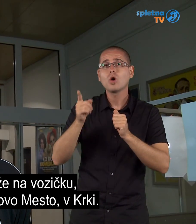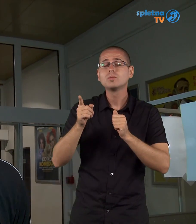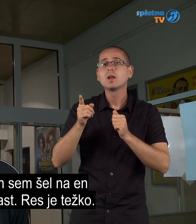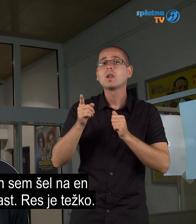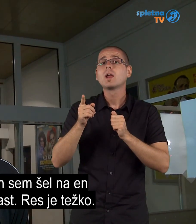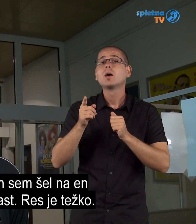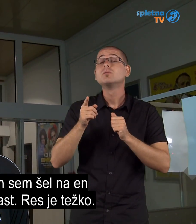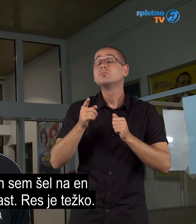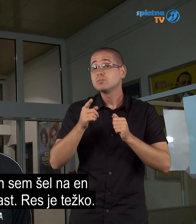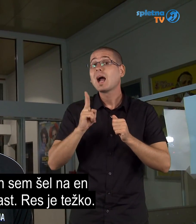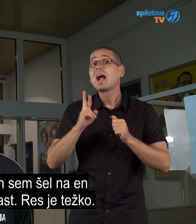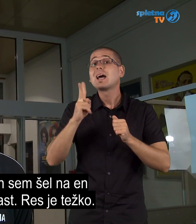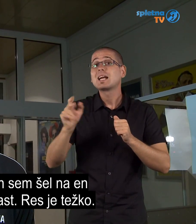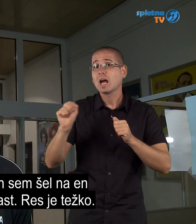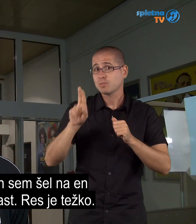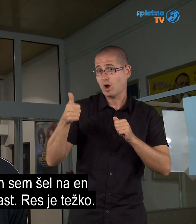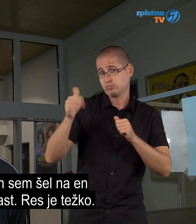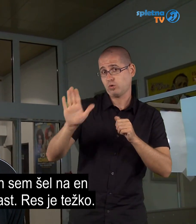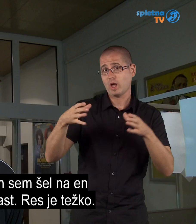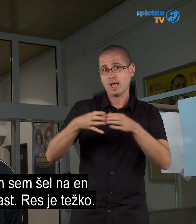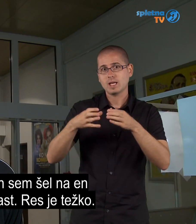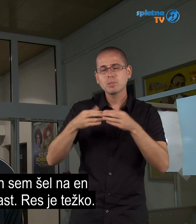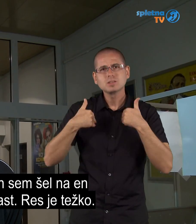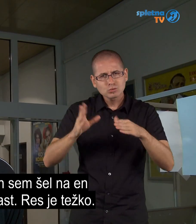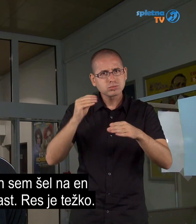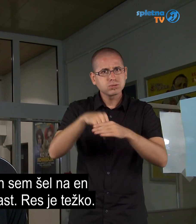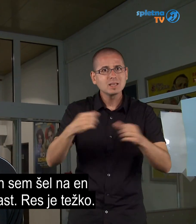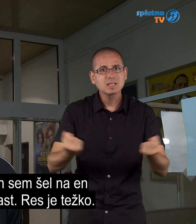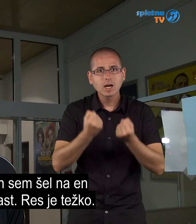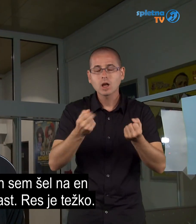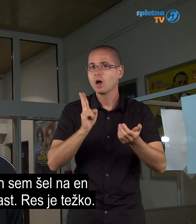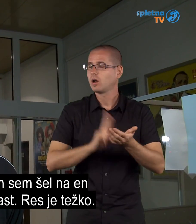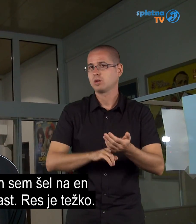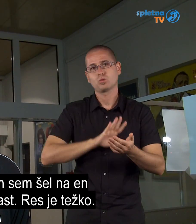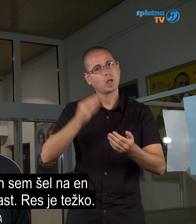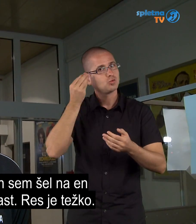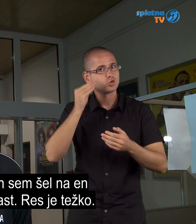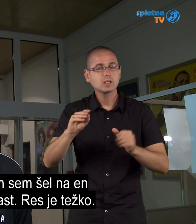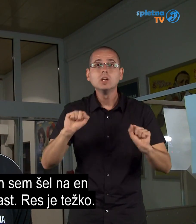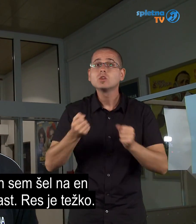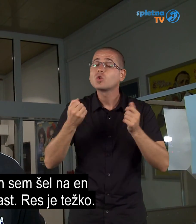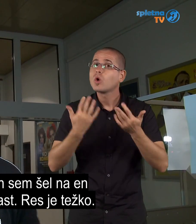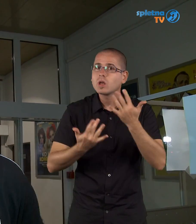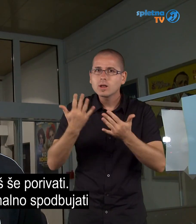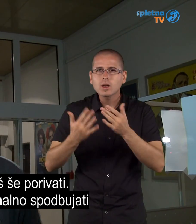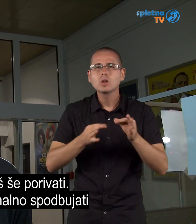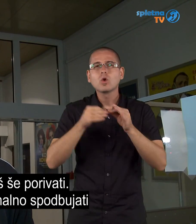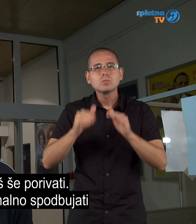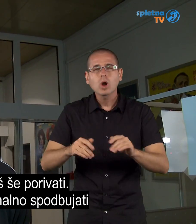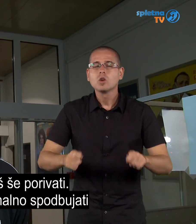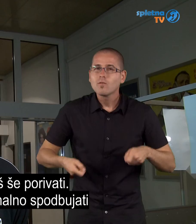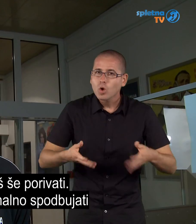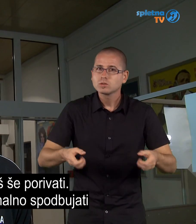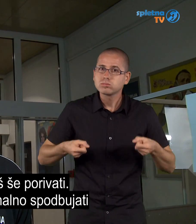Krki, imajo svojo ekipo in sem šel na en trening in je res vsaka mi čas. Zelo težko je igrati, če posebej skozi se